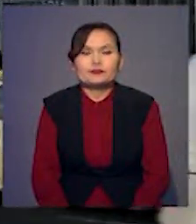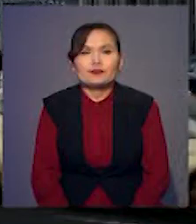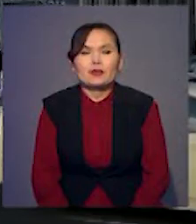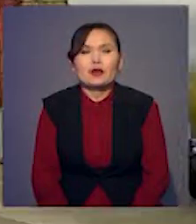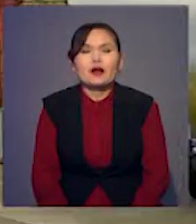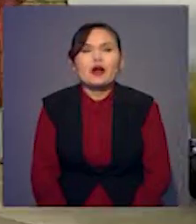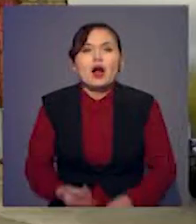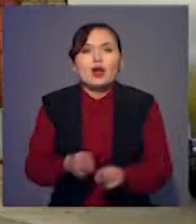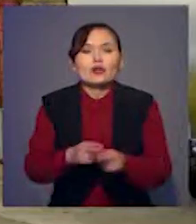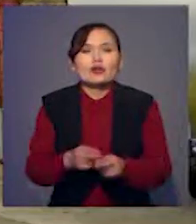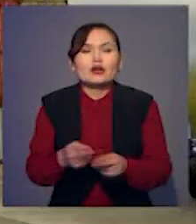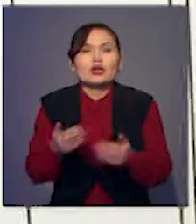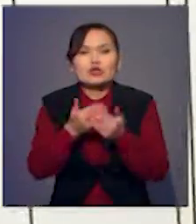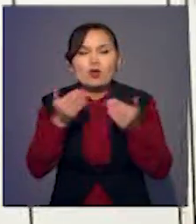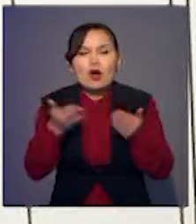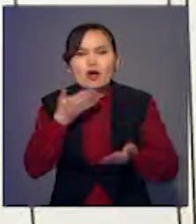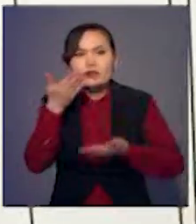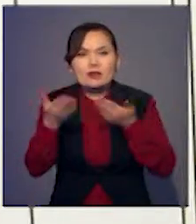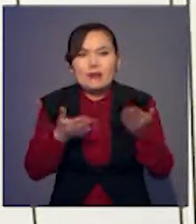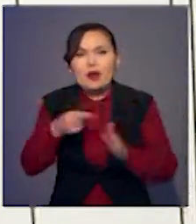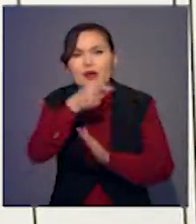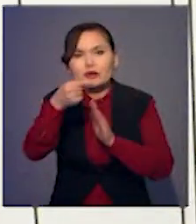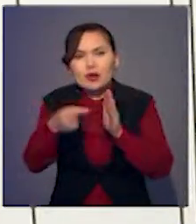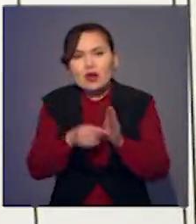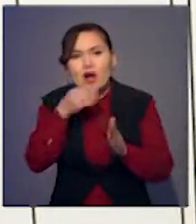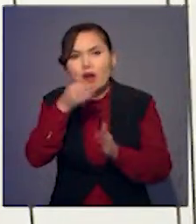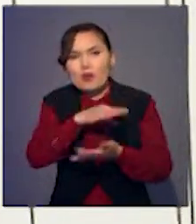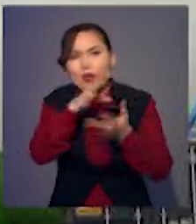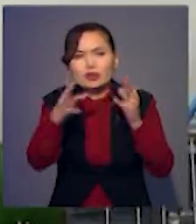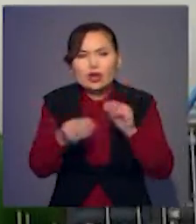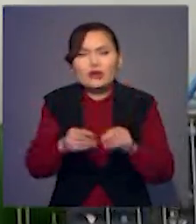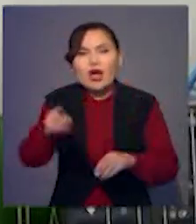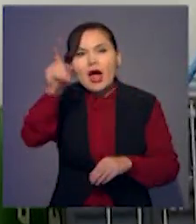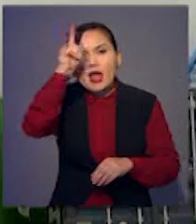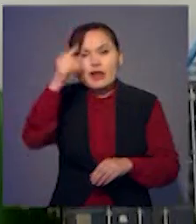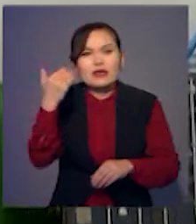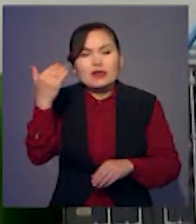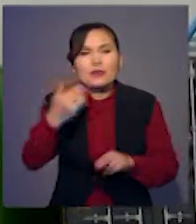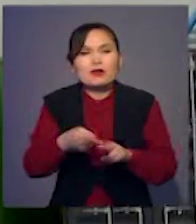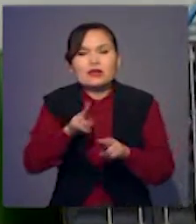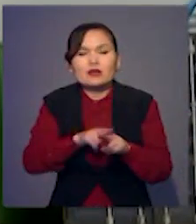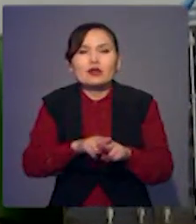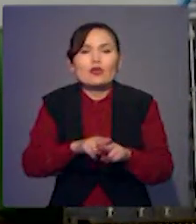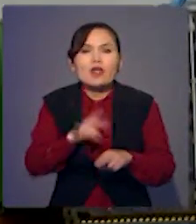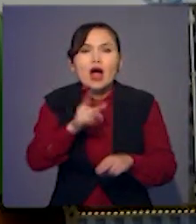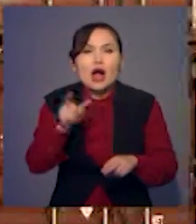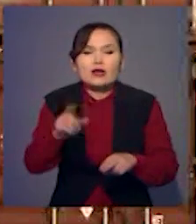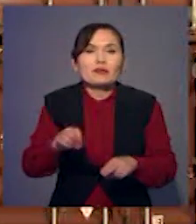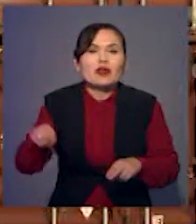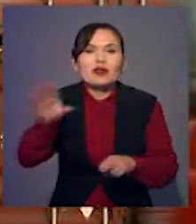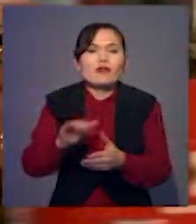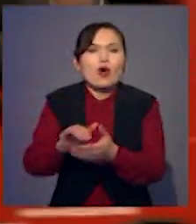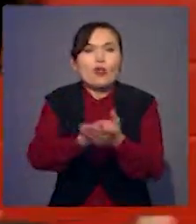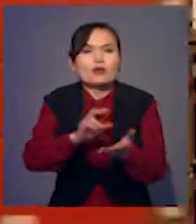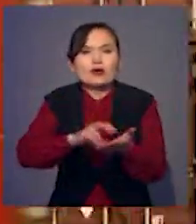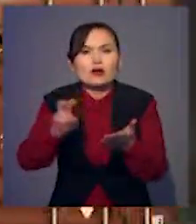Соңғы сауалнамаларға қарағанда немістердің 73% Ұлыбританияның Еуроодақтан шығуын қаламайды. Әсіресе бизнес